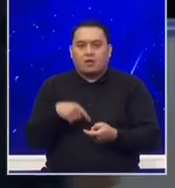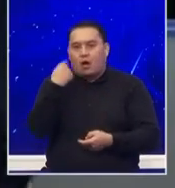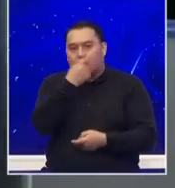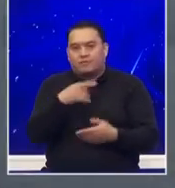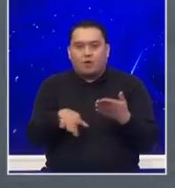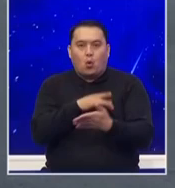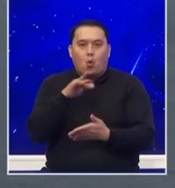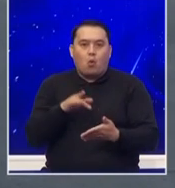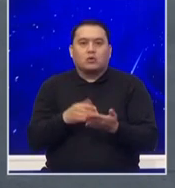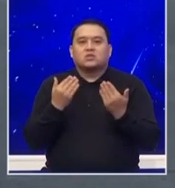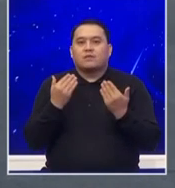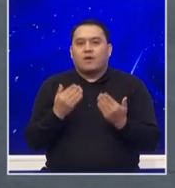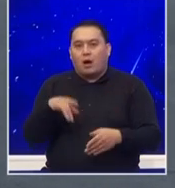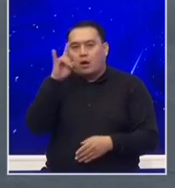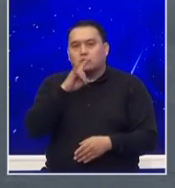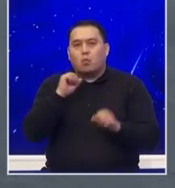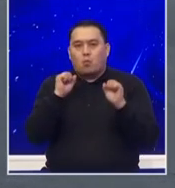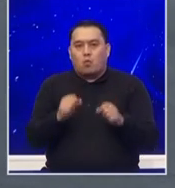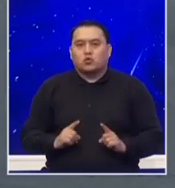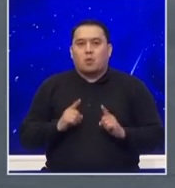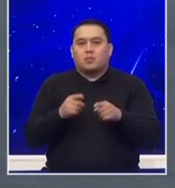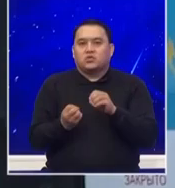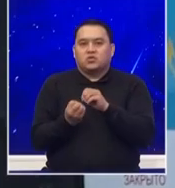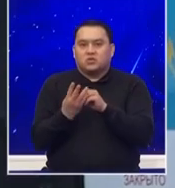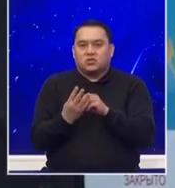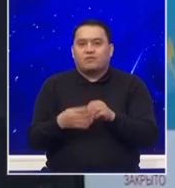отдельных городов, то в настоящее время казахстанцы могут попасть